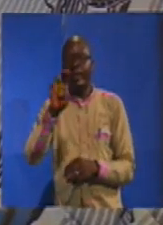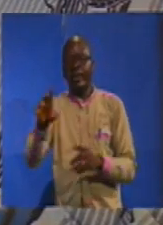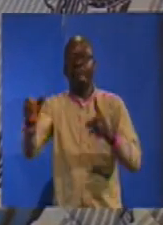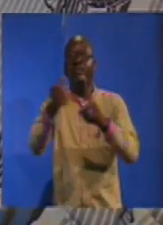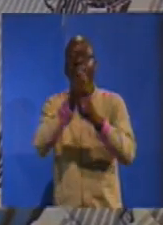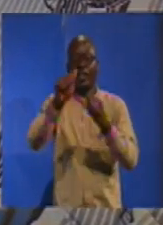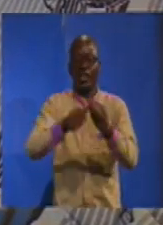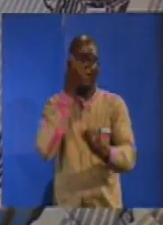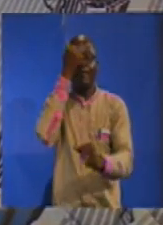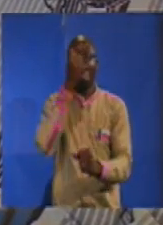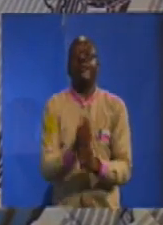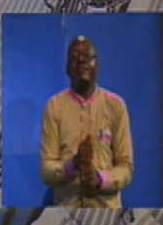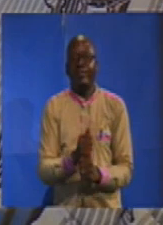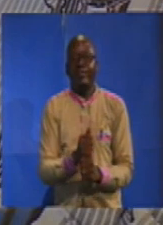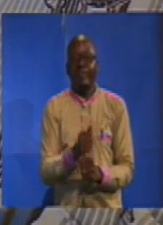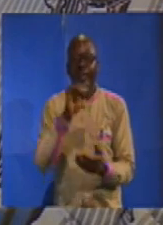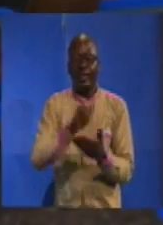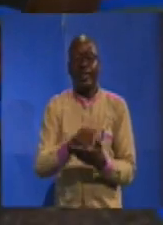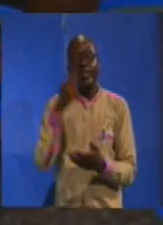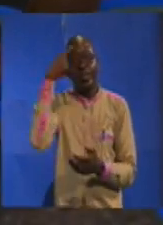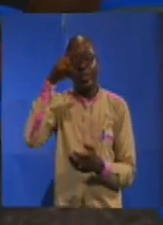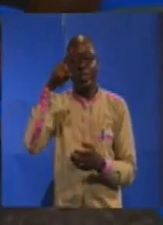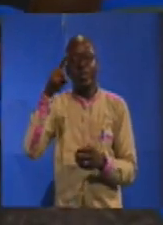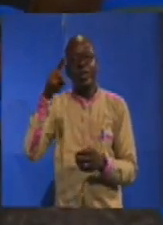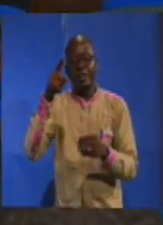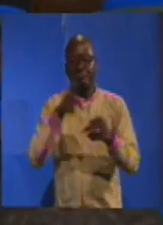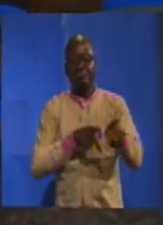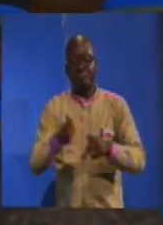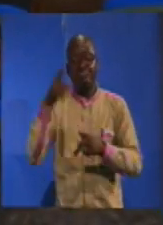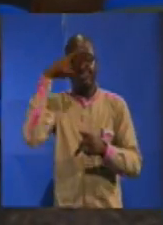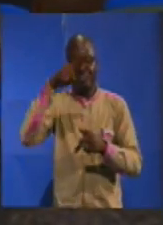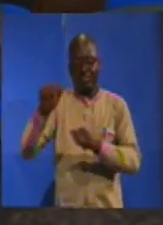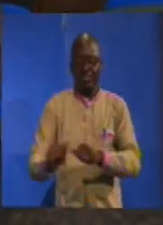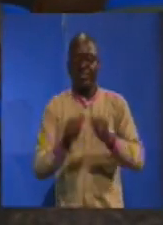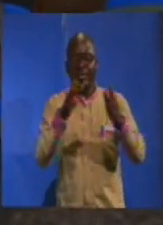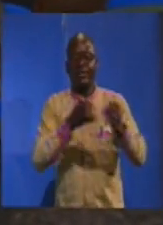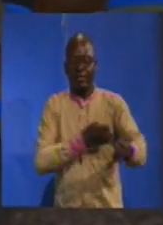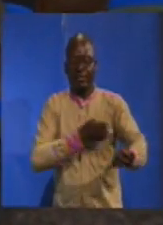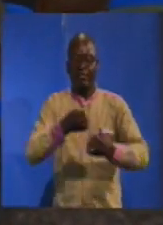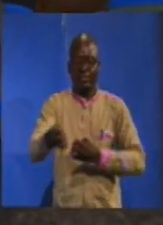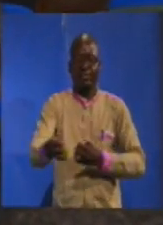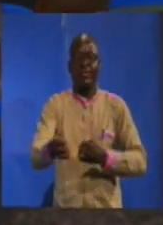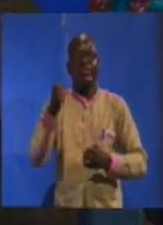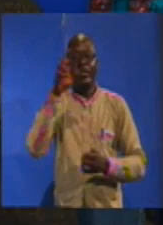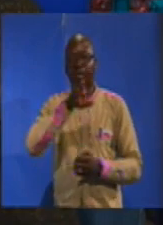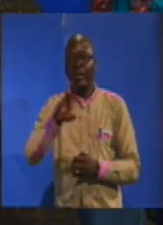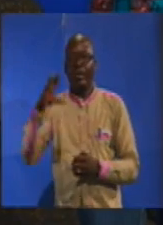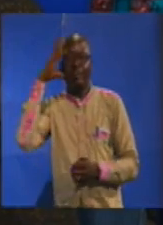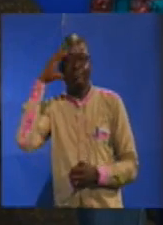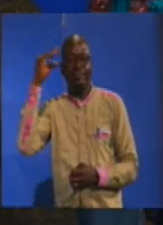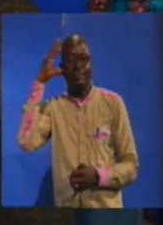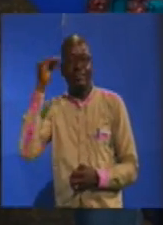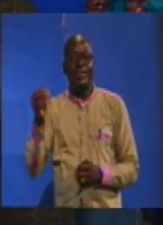année. C'est une occasion pour les principaux acteurs d'échanger leur expérience et